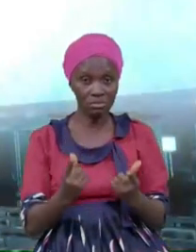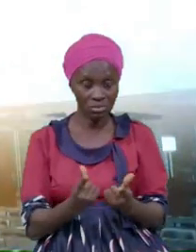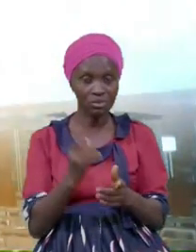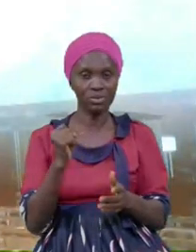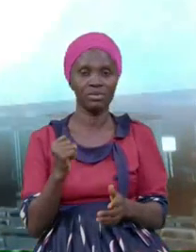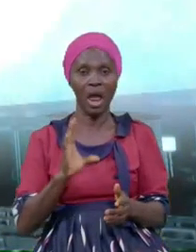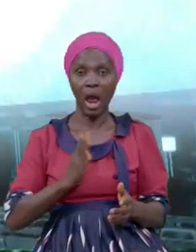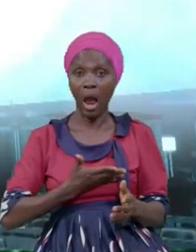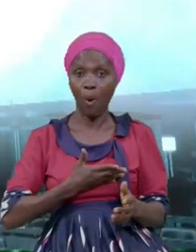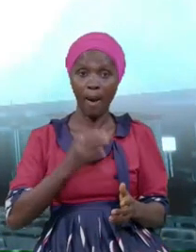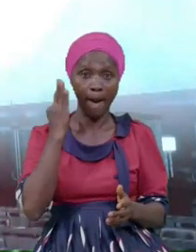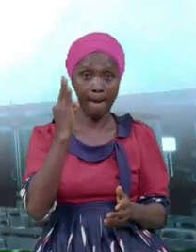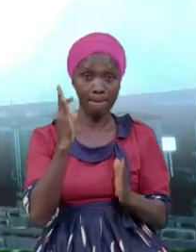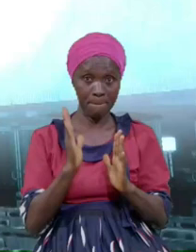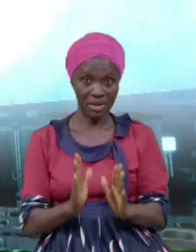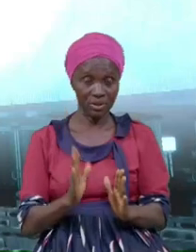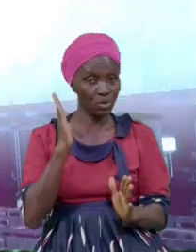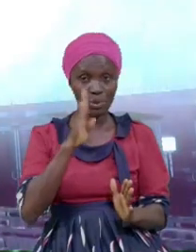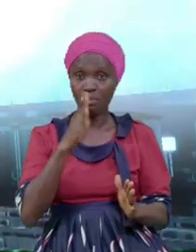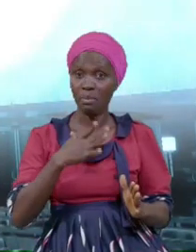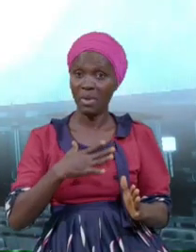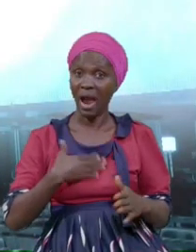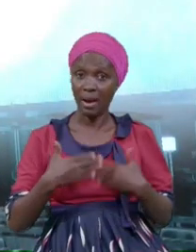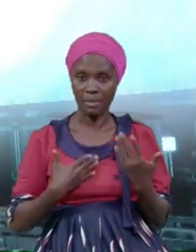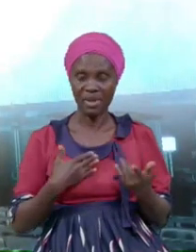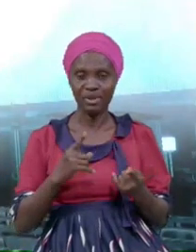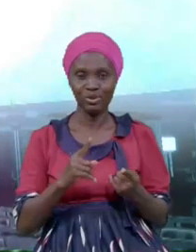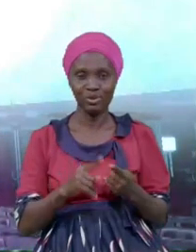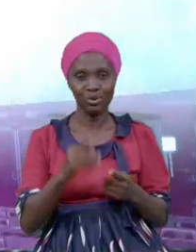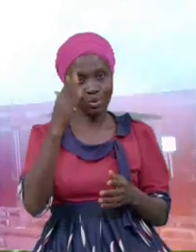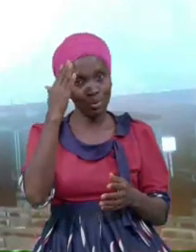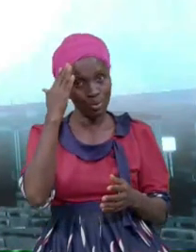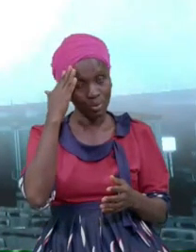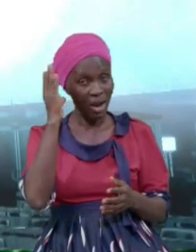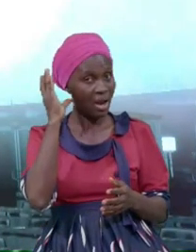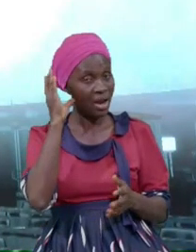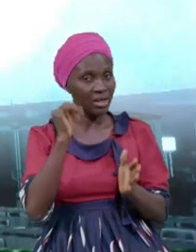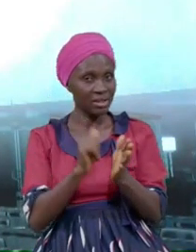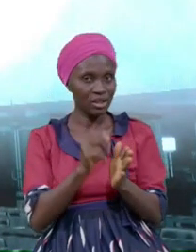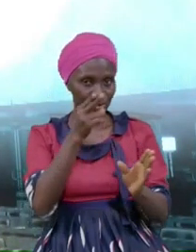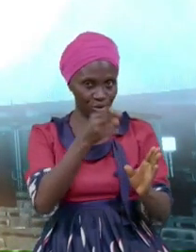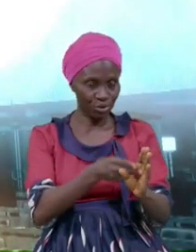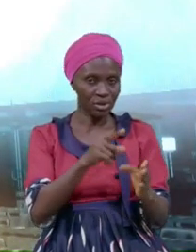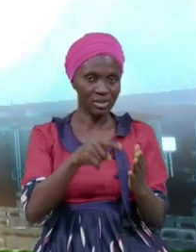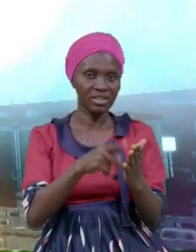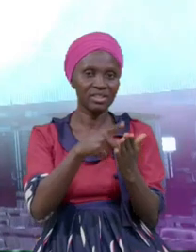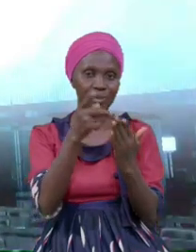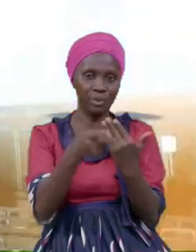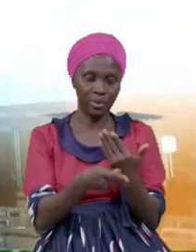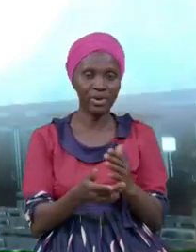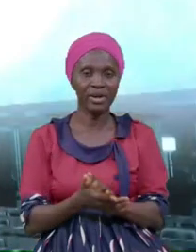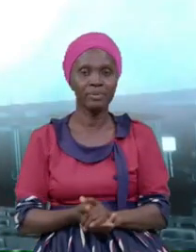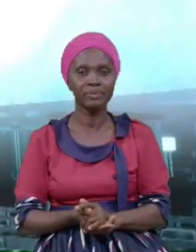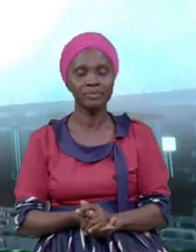régions. Le pasteur sera content de vous savoir participant